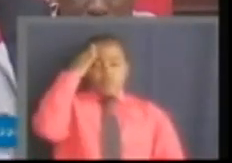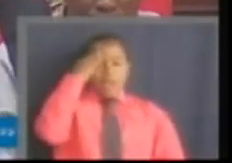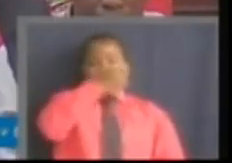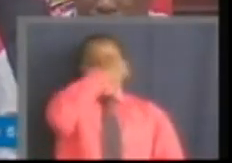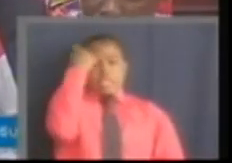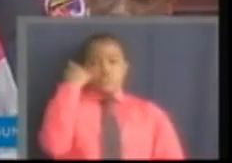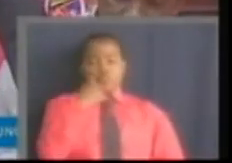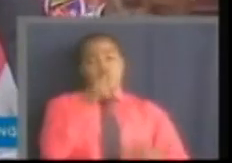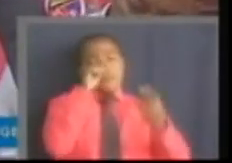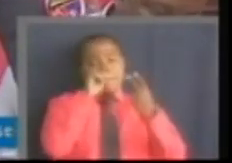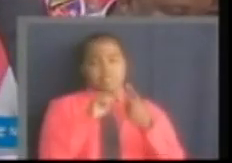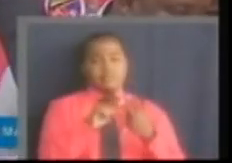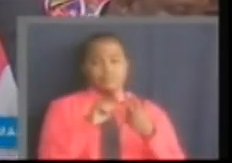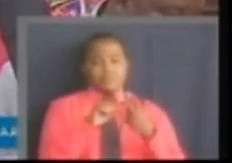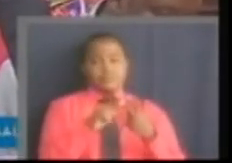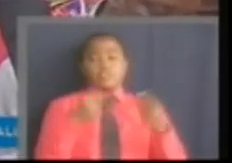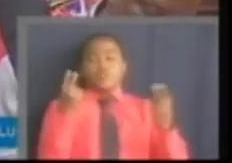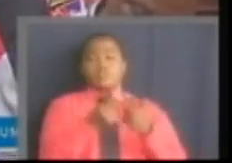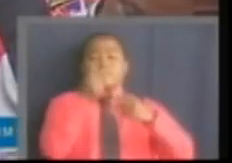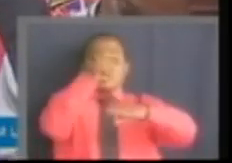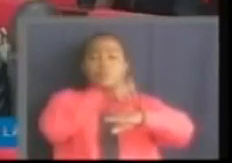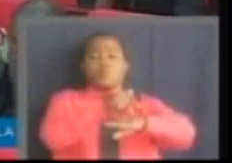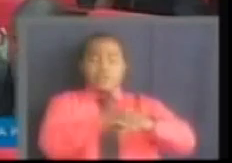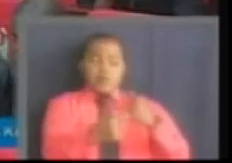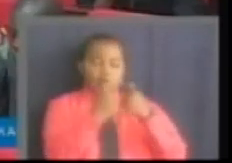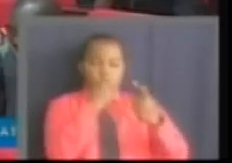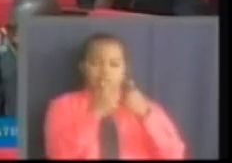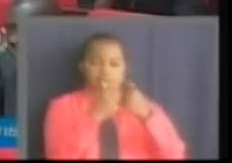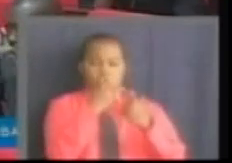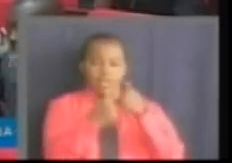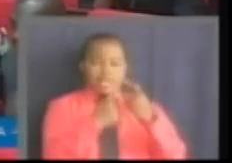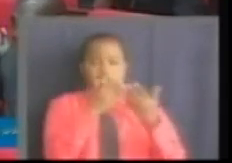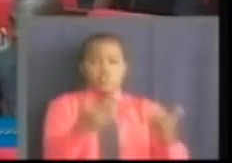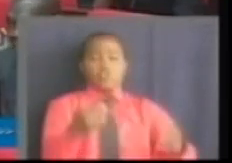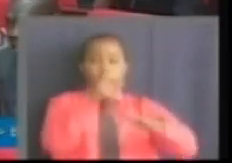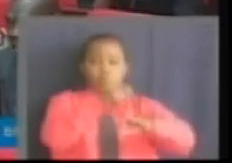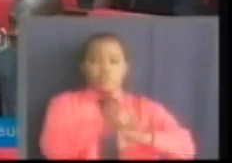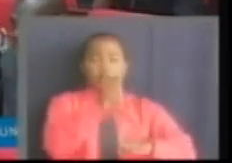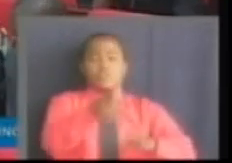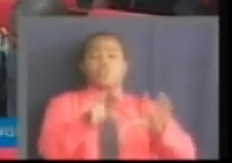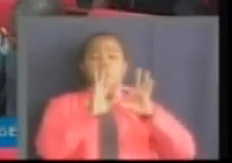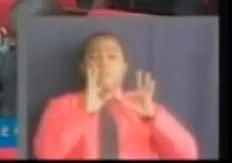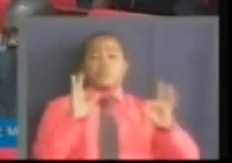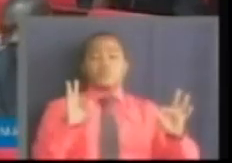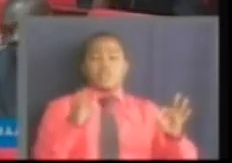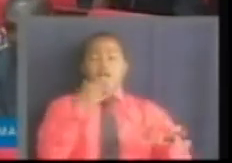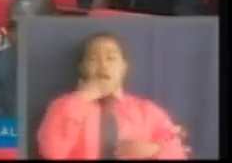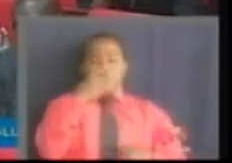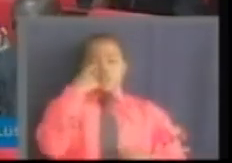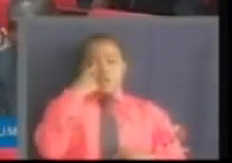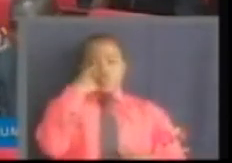ilikuwa. Na muda pengine wa kuendelea kujadili sura hizi ili tuweze kuwa effective, basi tuangalie namna gani